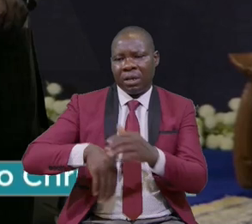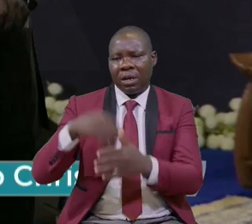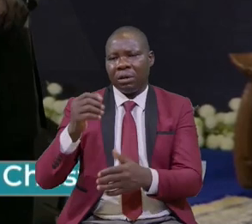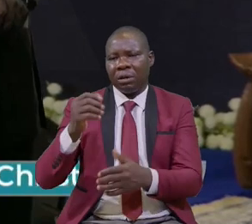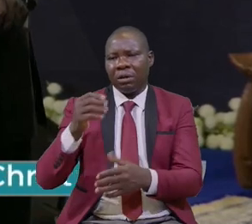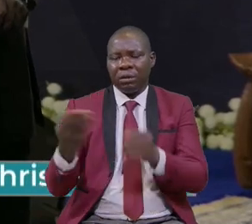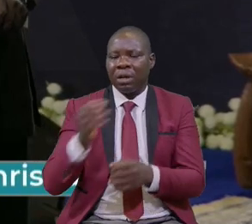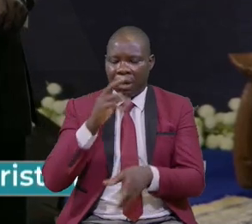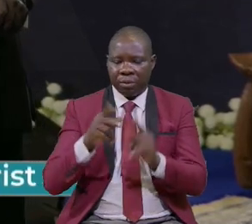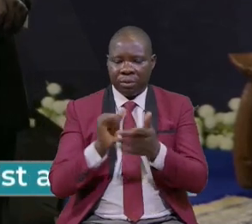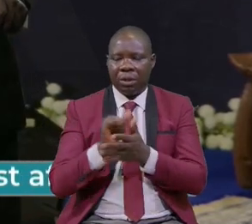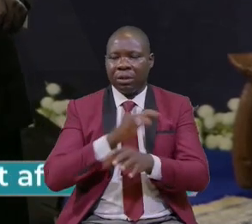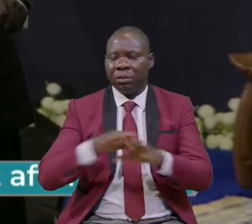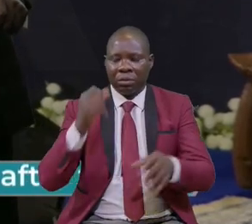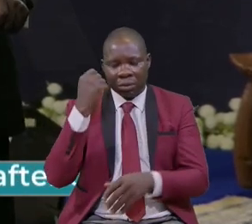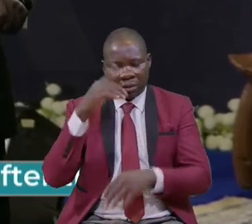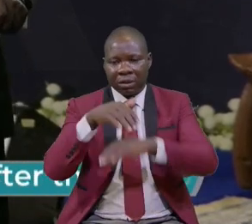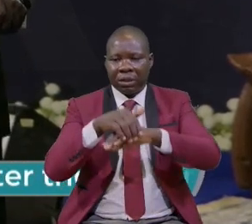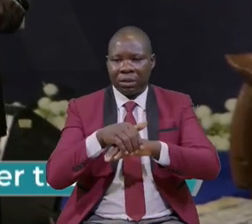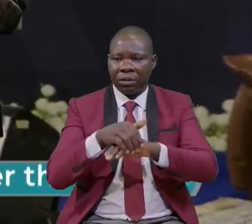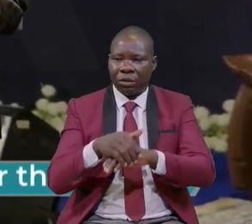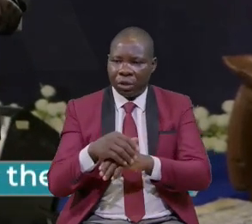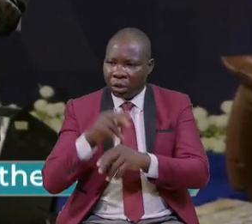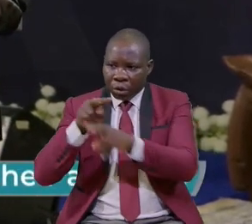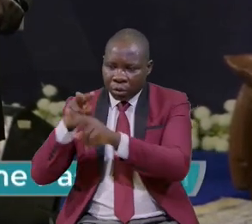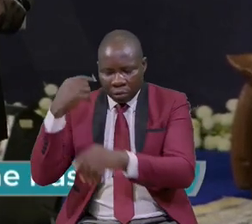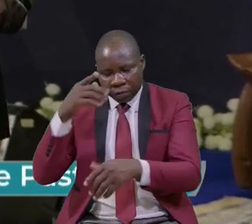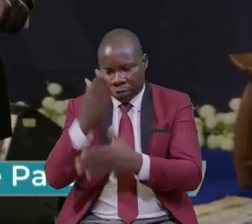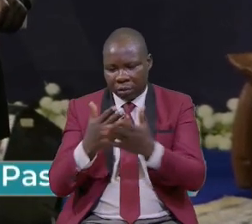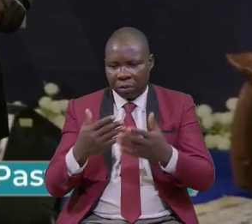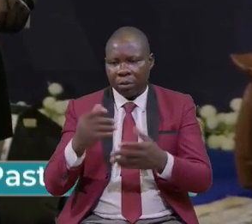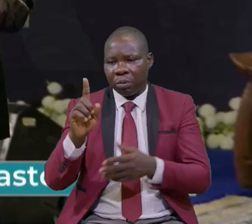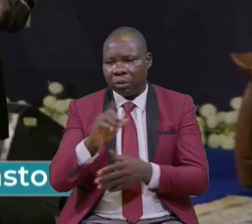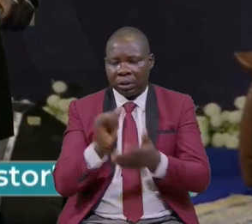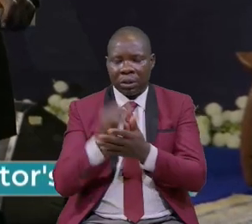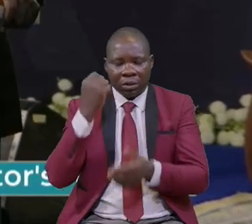rapidement maintenant ce qui comprennent pas la langue le français